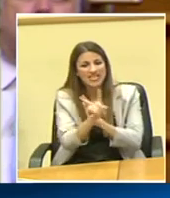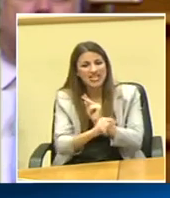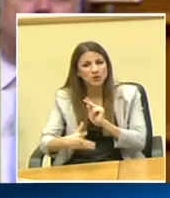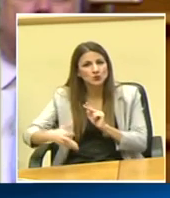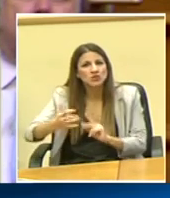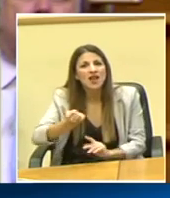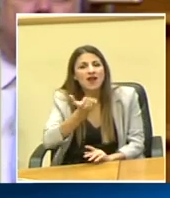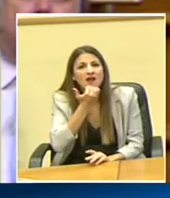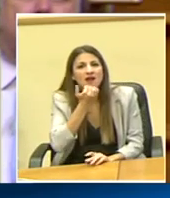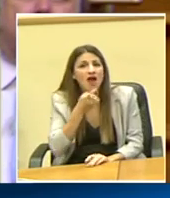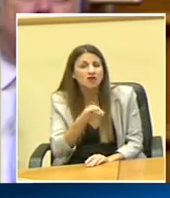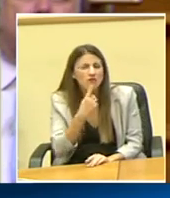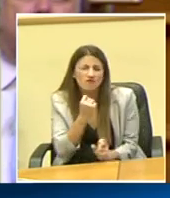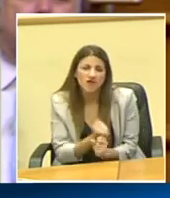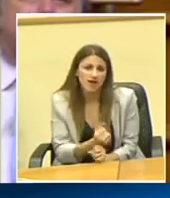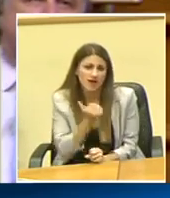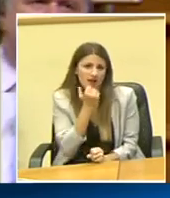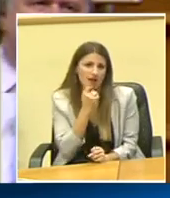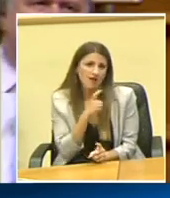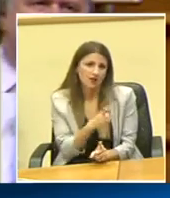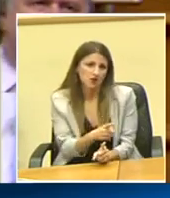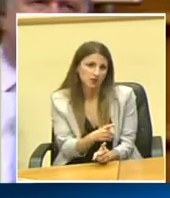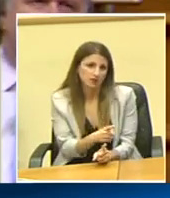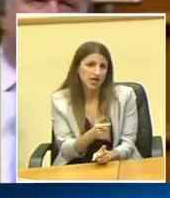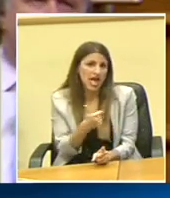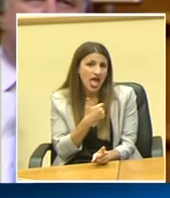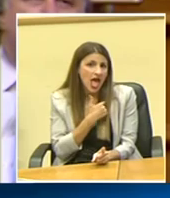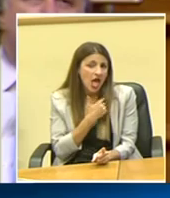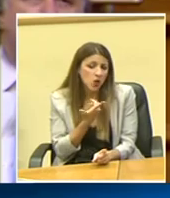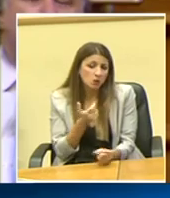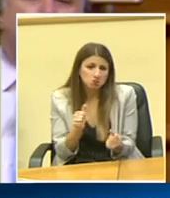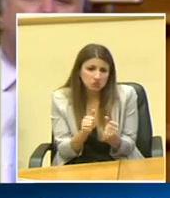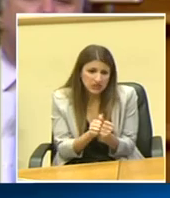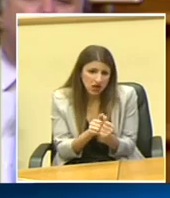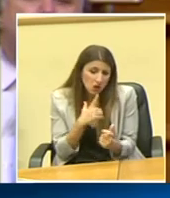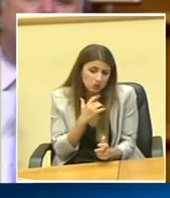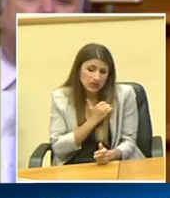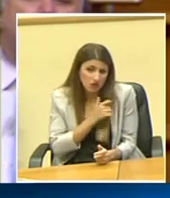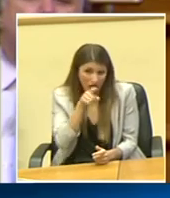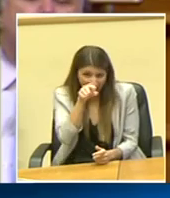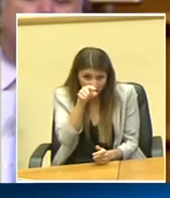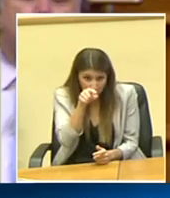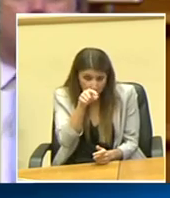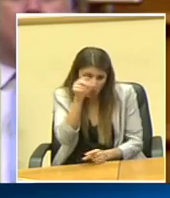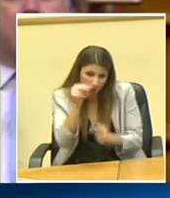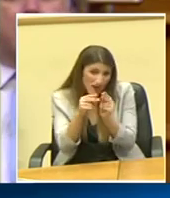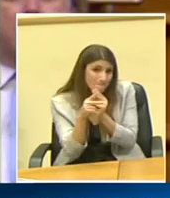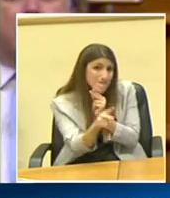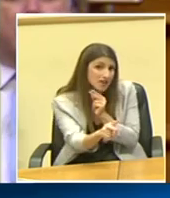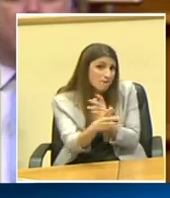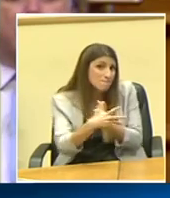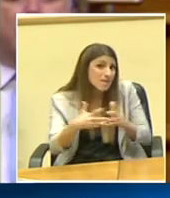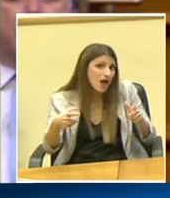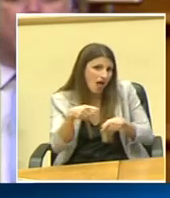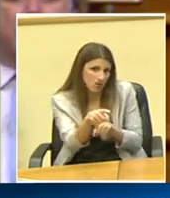εγώ εκτιμώ ότι δεν συνάδει με προηγούμενες θέσεις του, αλλά αυτό είναι δικό του θέμα. Κυρίως